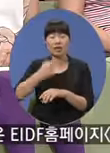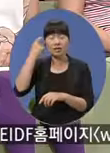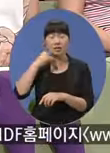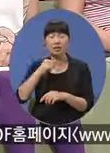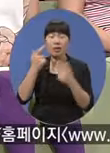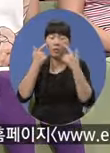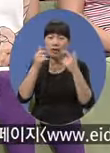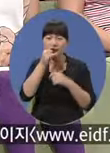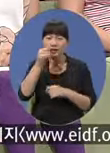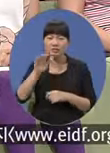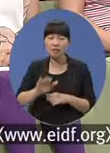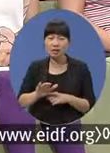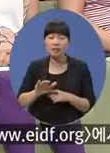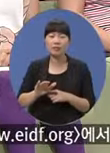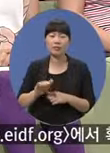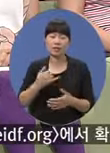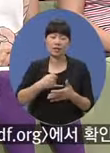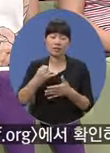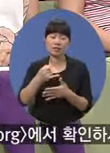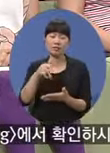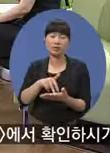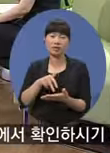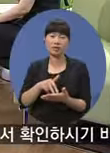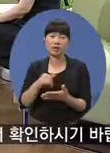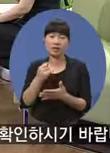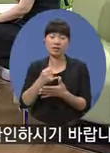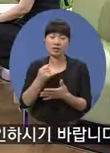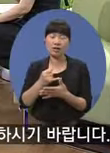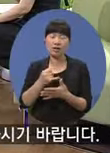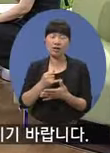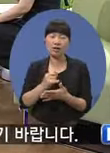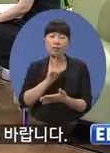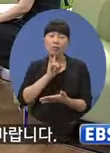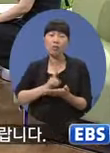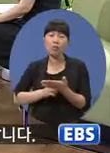그러니까. 그런데 어쨌건 아이는 지금 아이가 보고하고 있기로는 정서